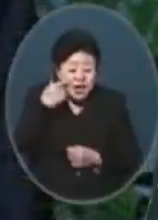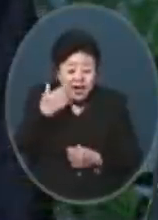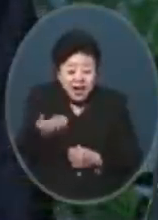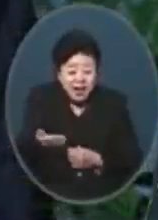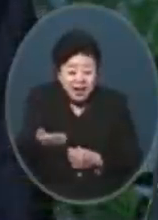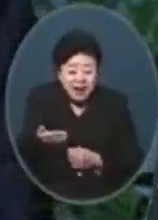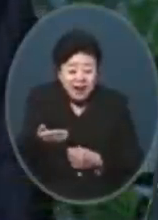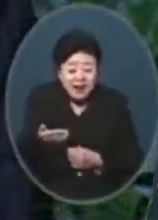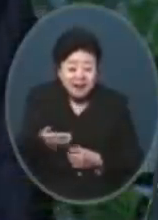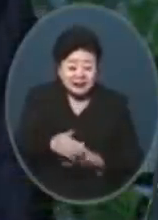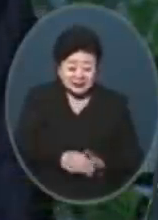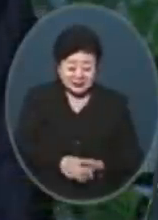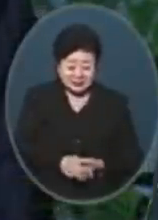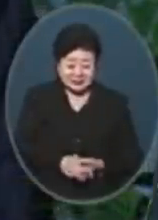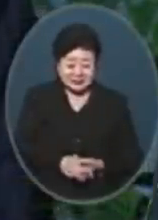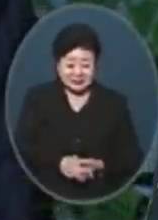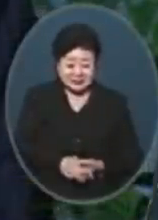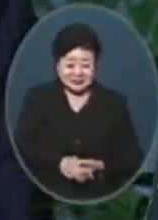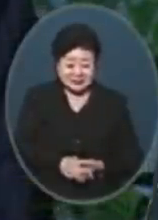얻지 못하는데